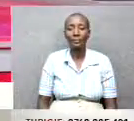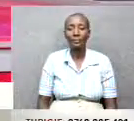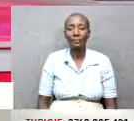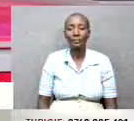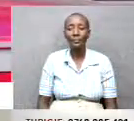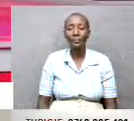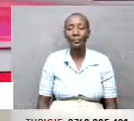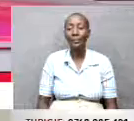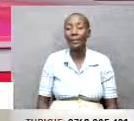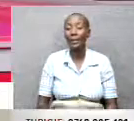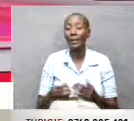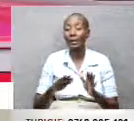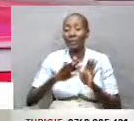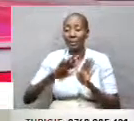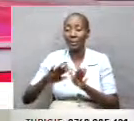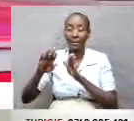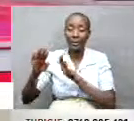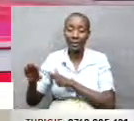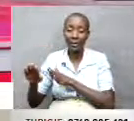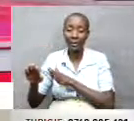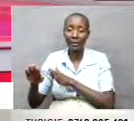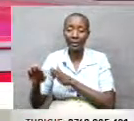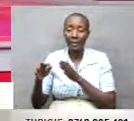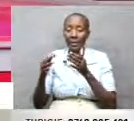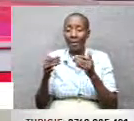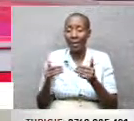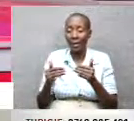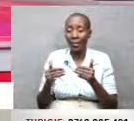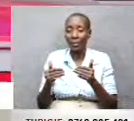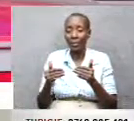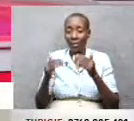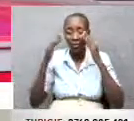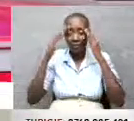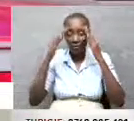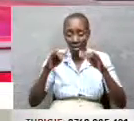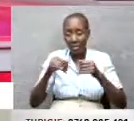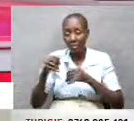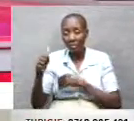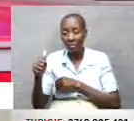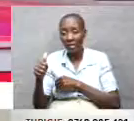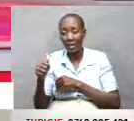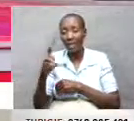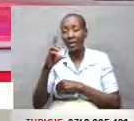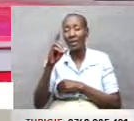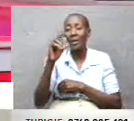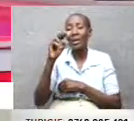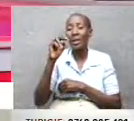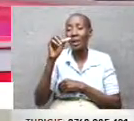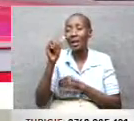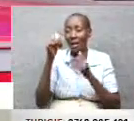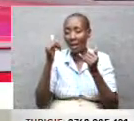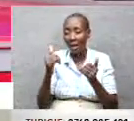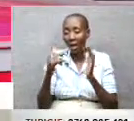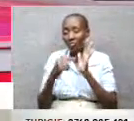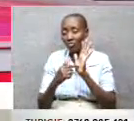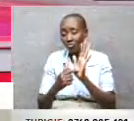Naam mtazamaji, tukiachana na taarifa ya ugavi wa mapato, sasa tuangazie taarifa nyingine, ambapo matokeo ya chembe za DNA